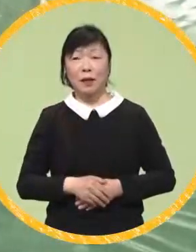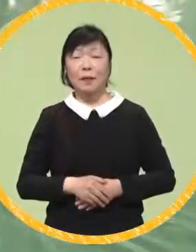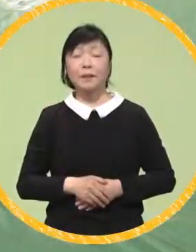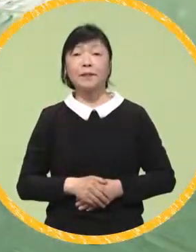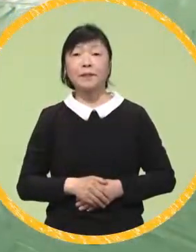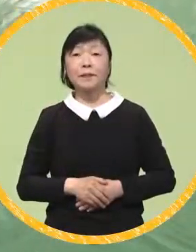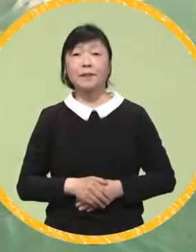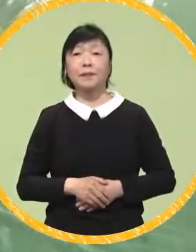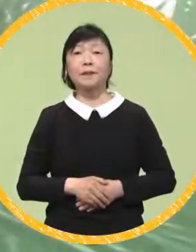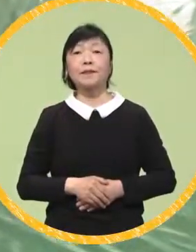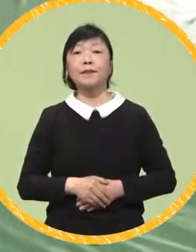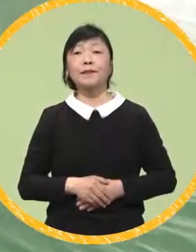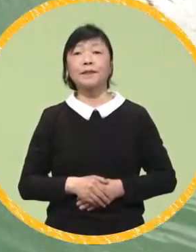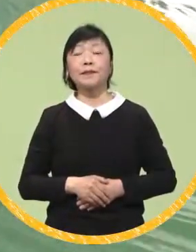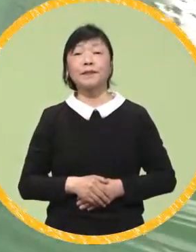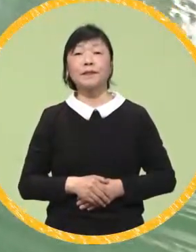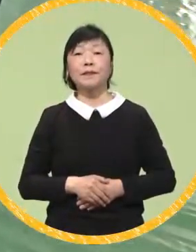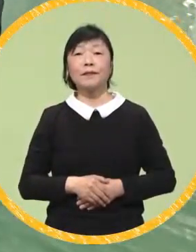ブーブー